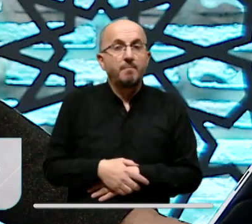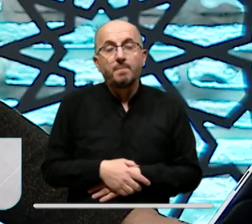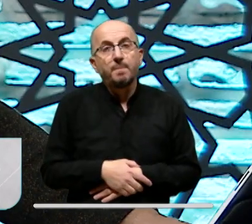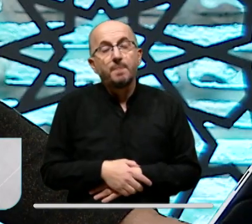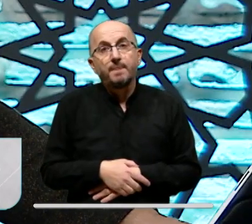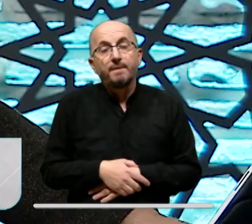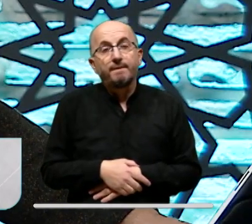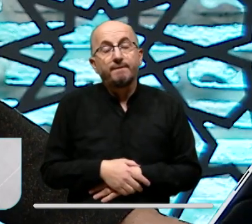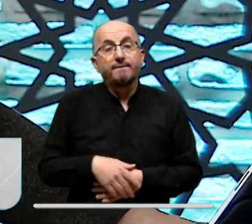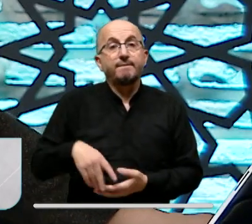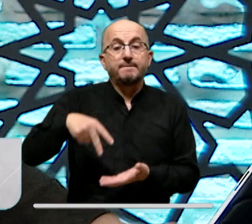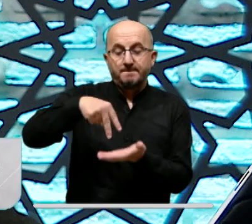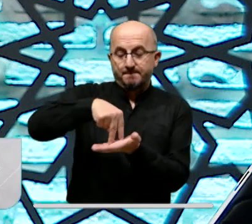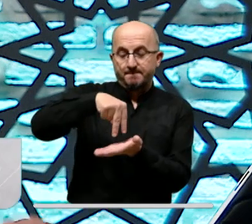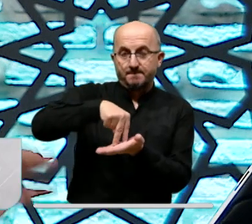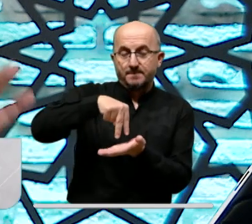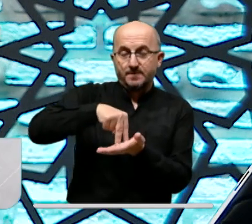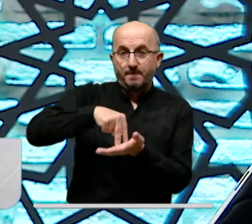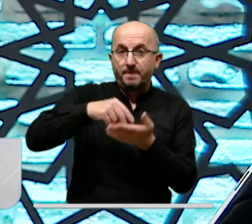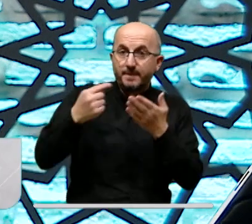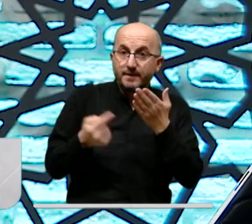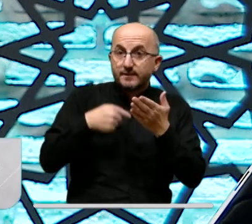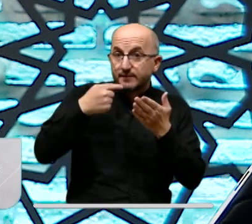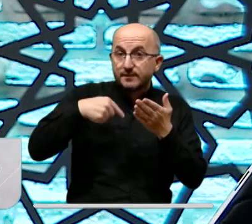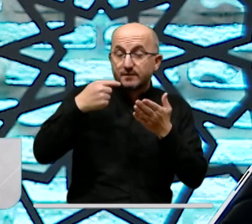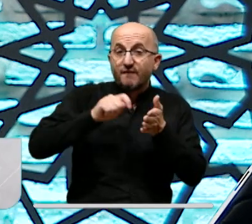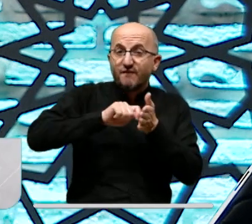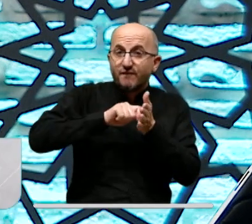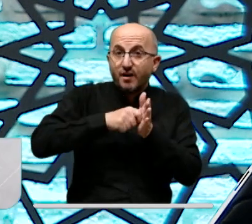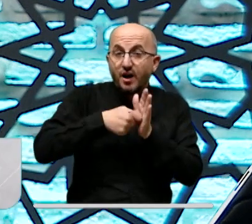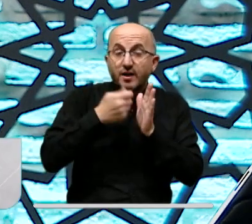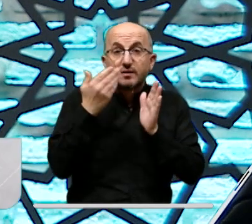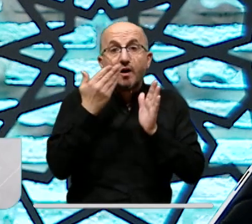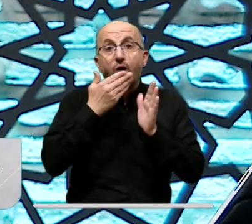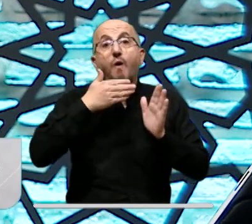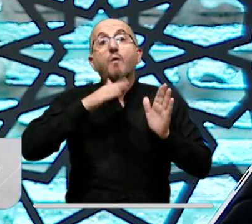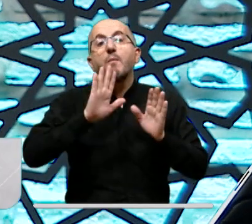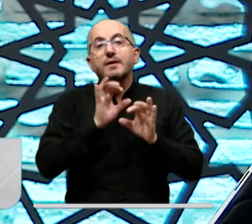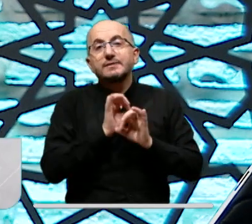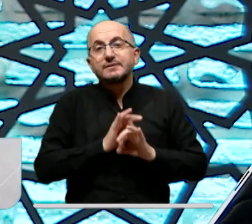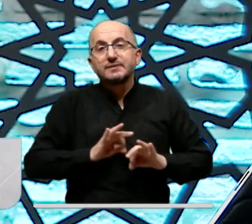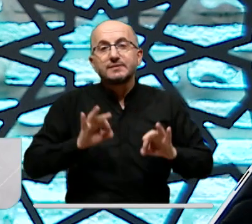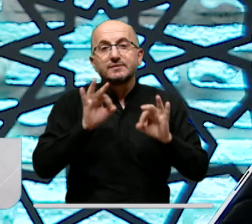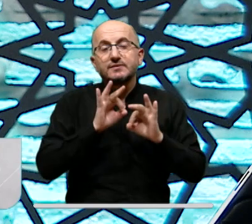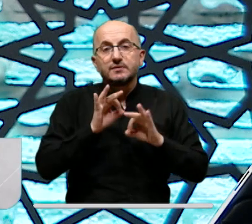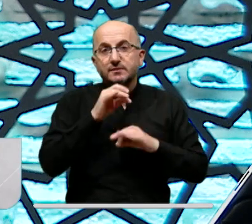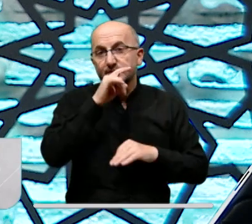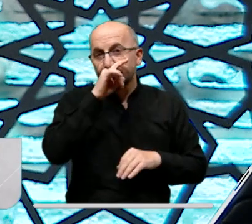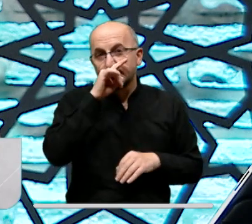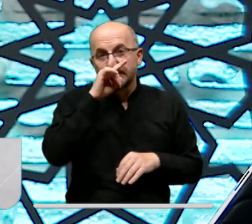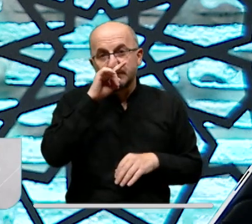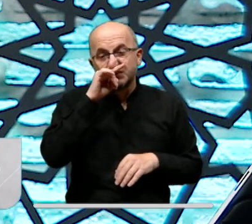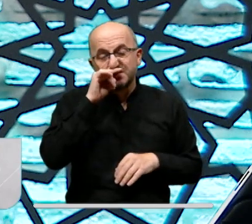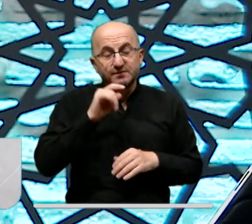yapmaksızın kıyamda kıraat yapmaksızın yani Fatiha'yı dahi okumayacak okumak sızın Peki ne kadar bekleyecek hocam bir